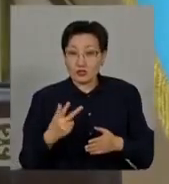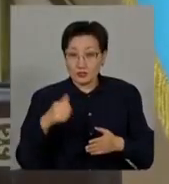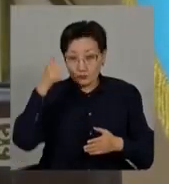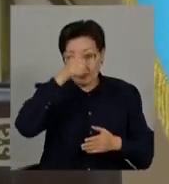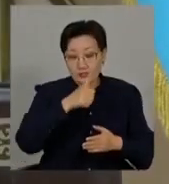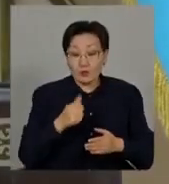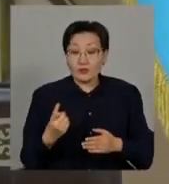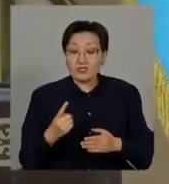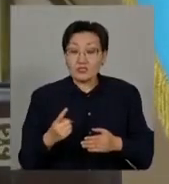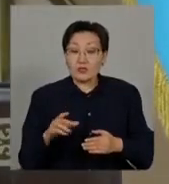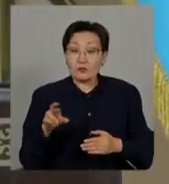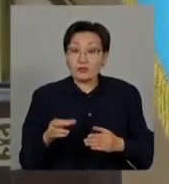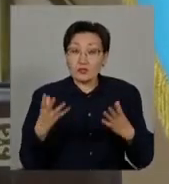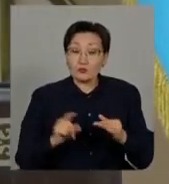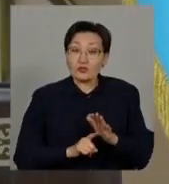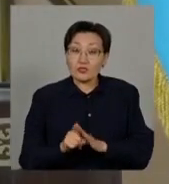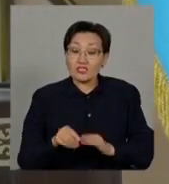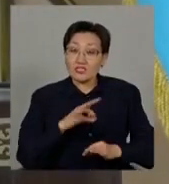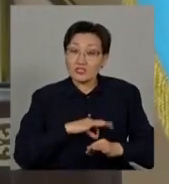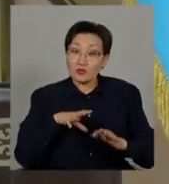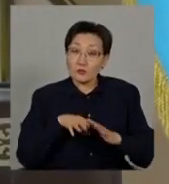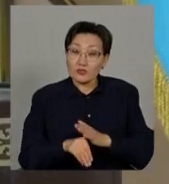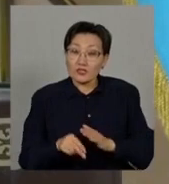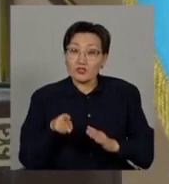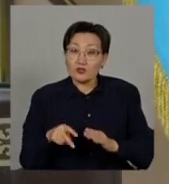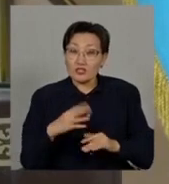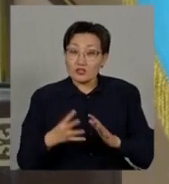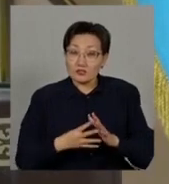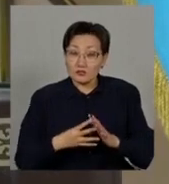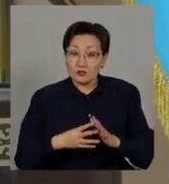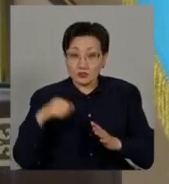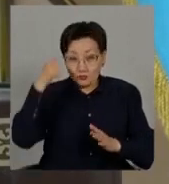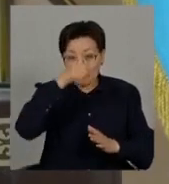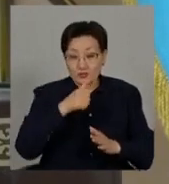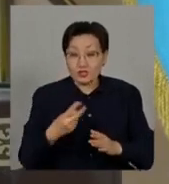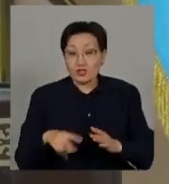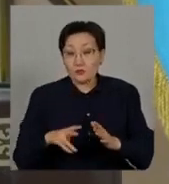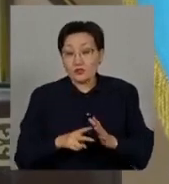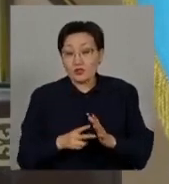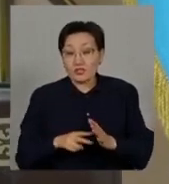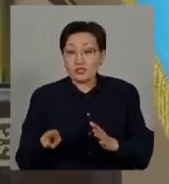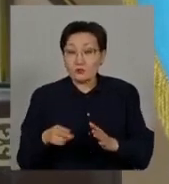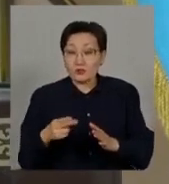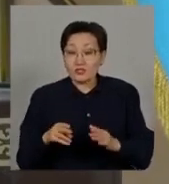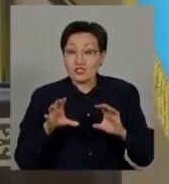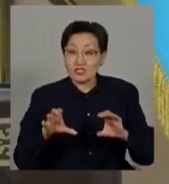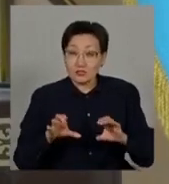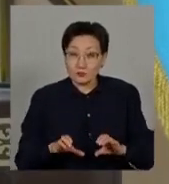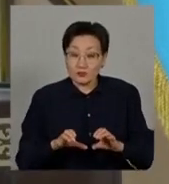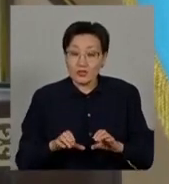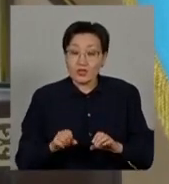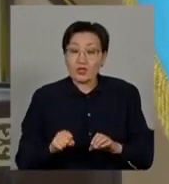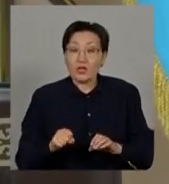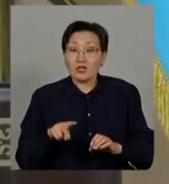2023 жылғы 1 қаңтардан бастап қолданысқа енгізілетін 2019 жылғы 27 желтоқсандағы заңмен